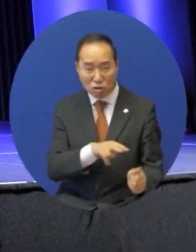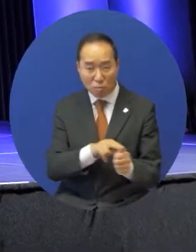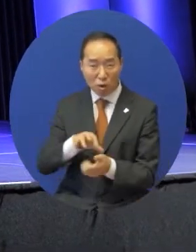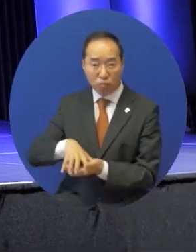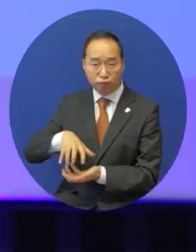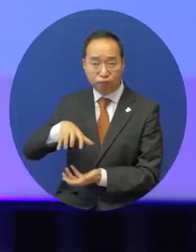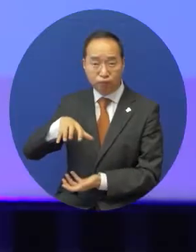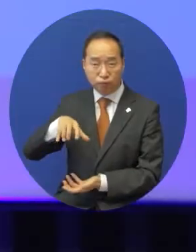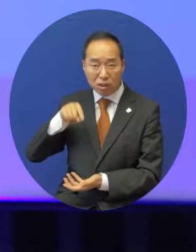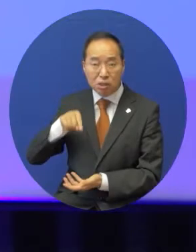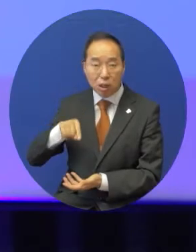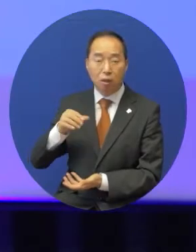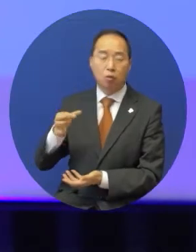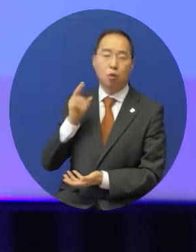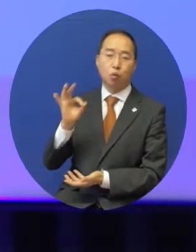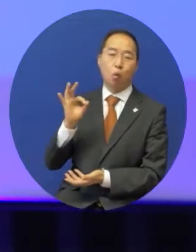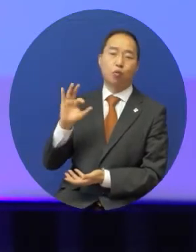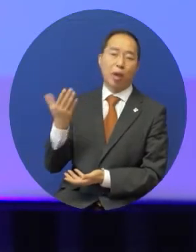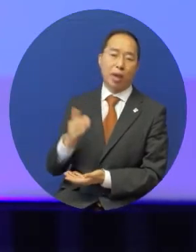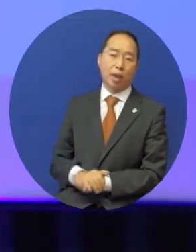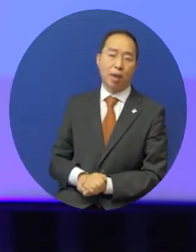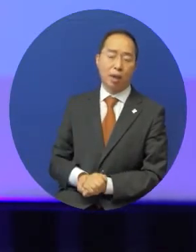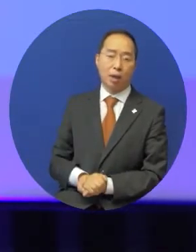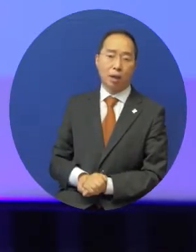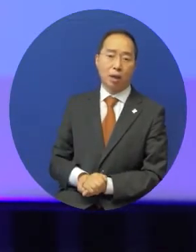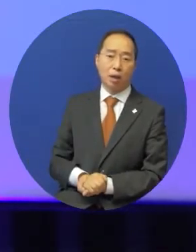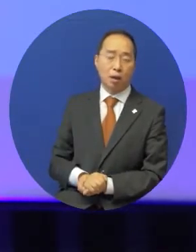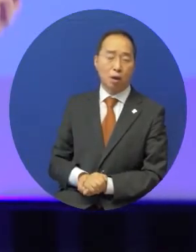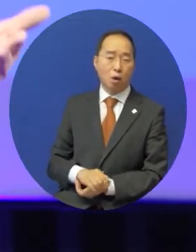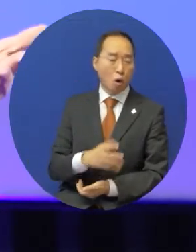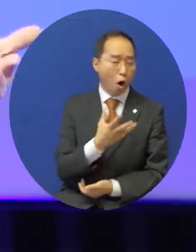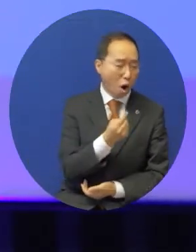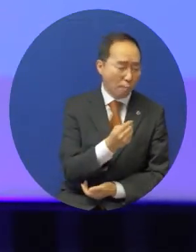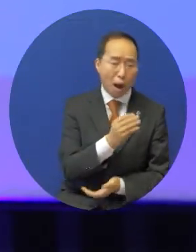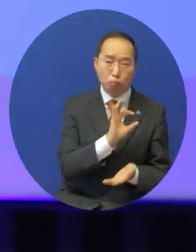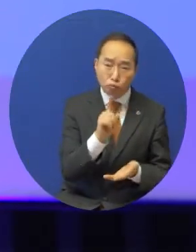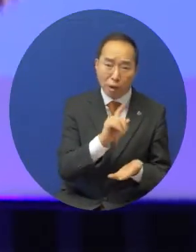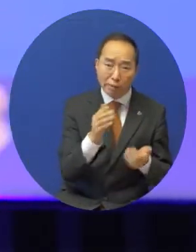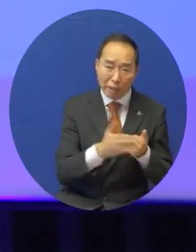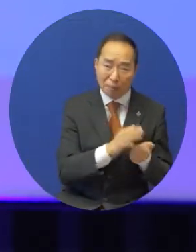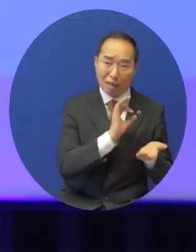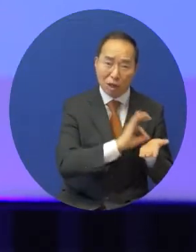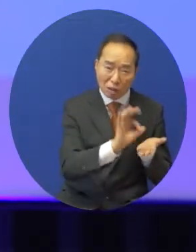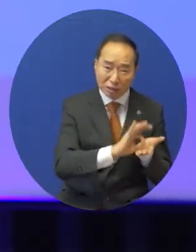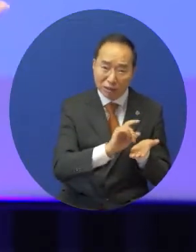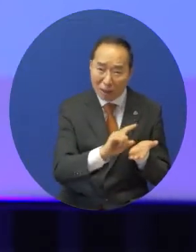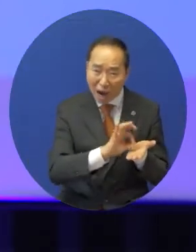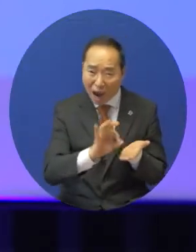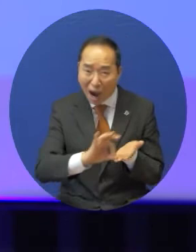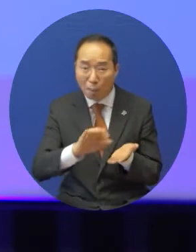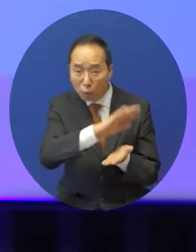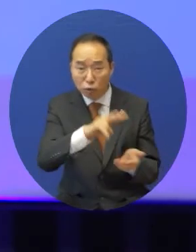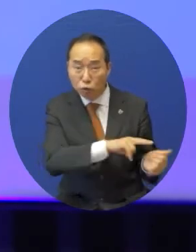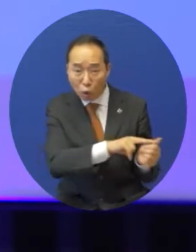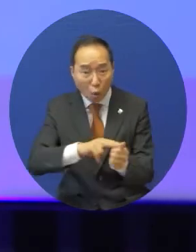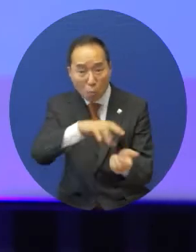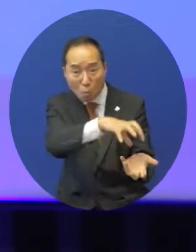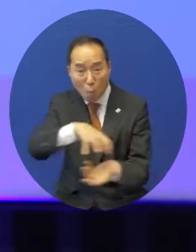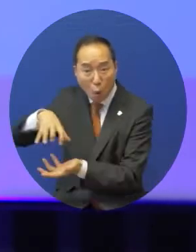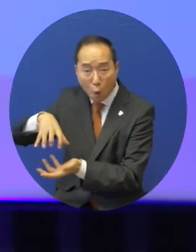거죠. 그러니까 내가 어디에서 얼마나 무엇 때문에 썼는가 이런 모든